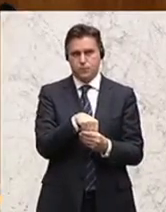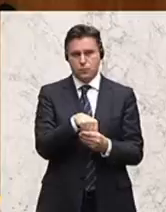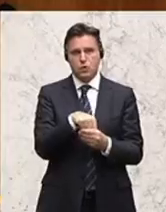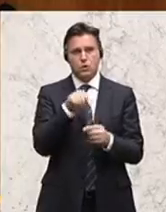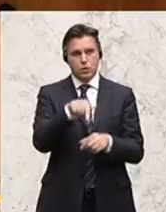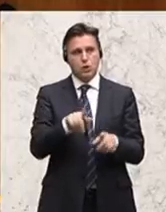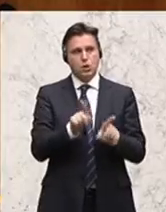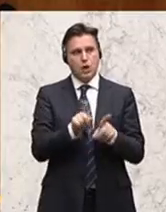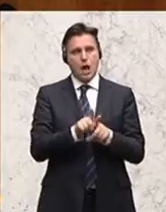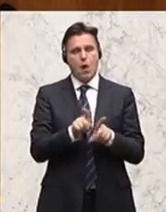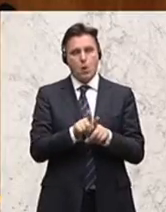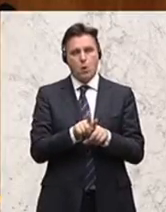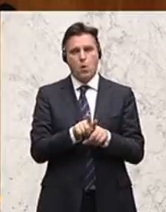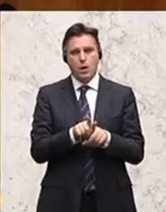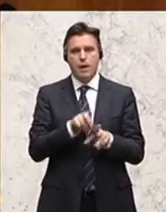die Delegation von